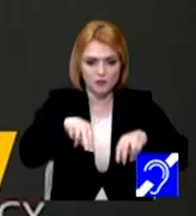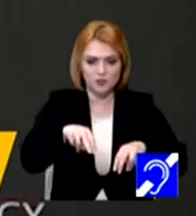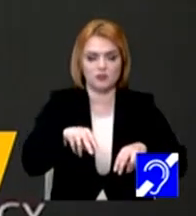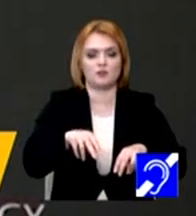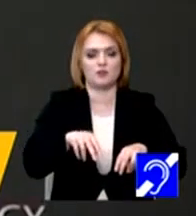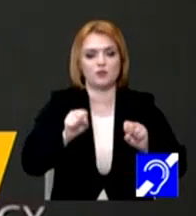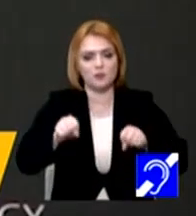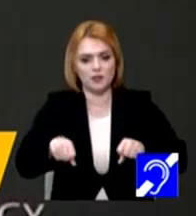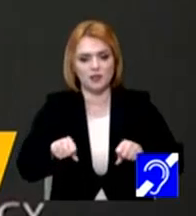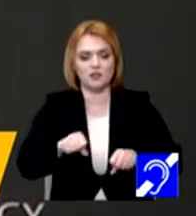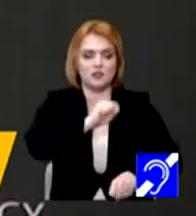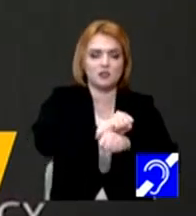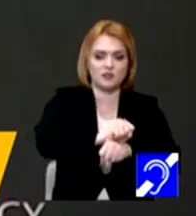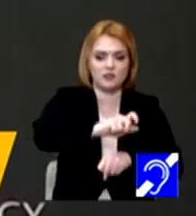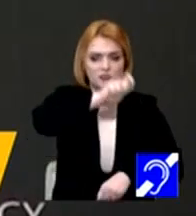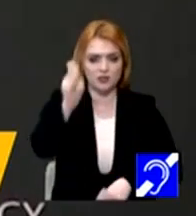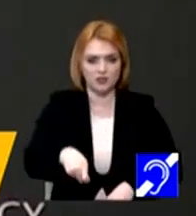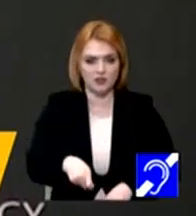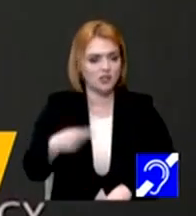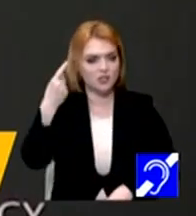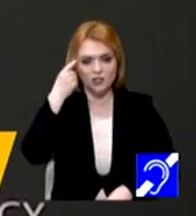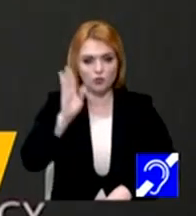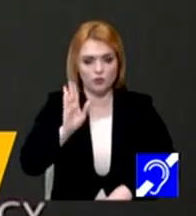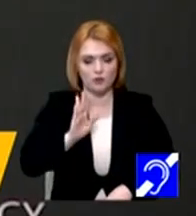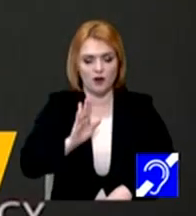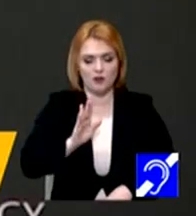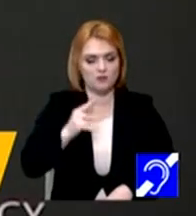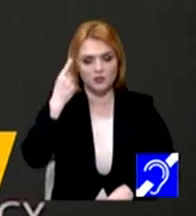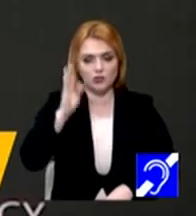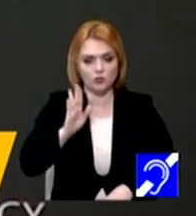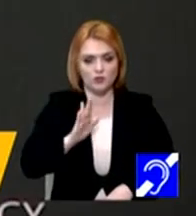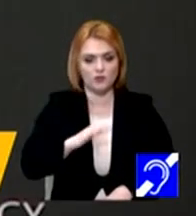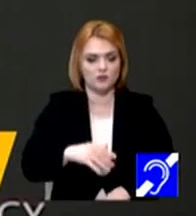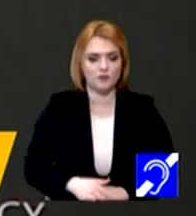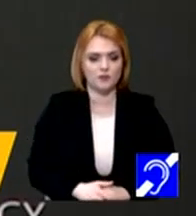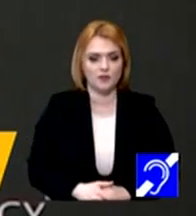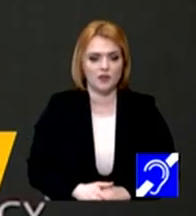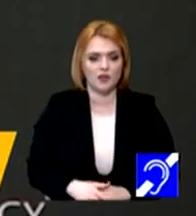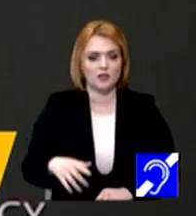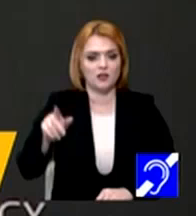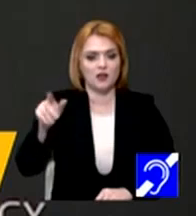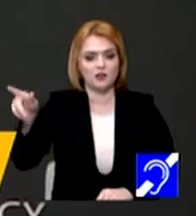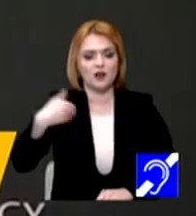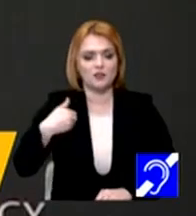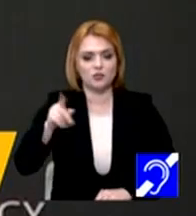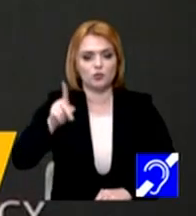not in a position at this point to establish a ceasefire. They seek